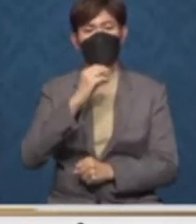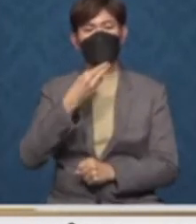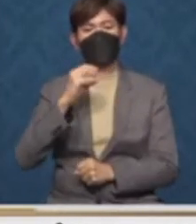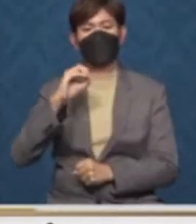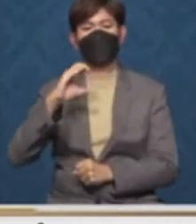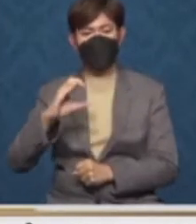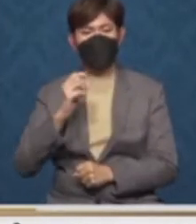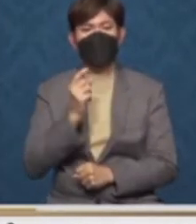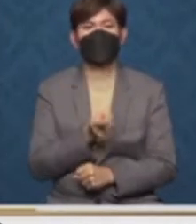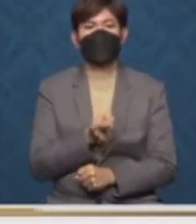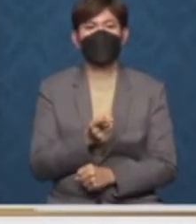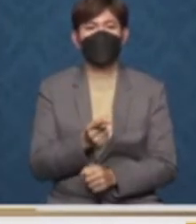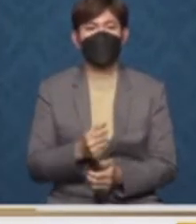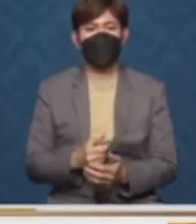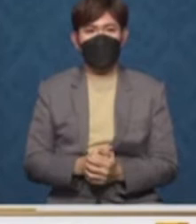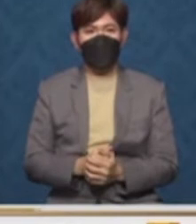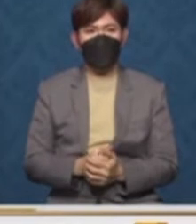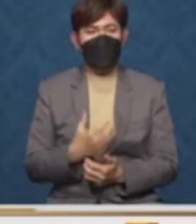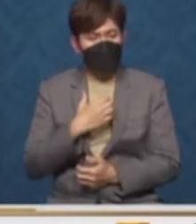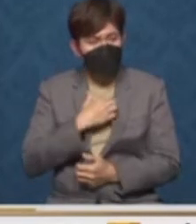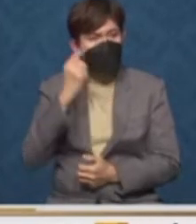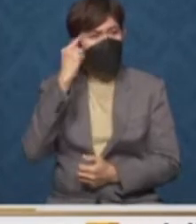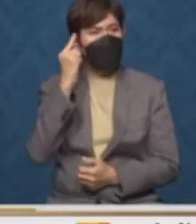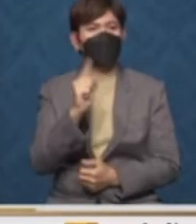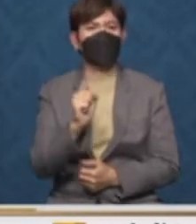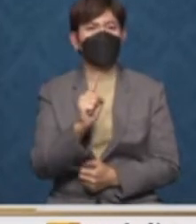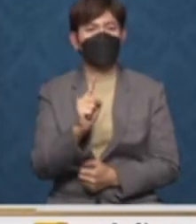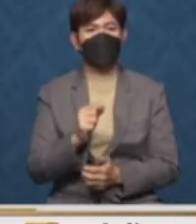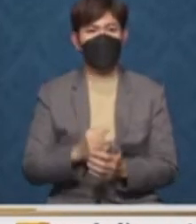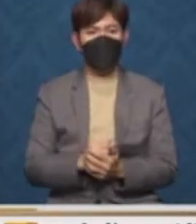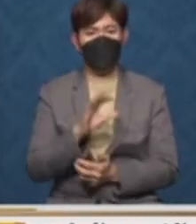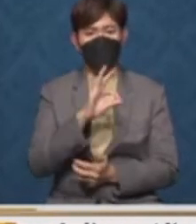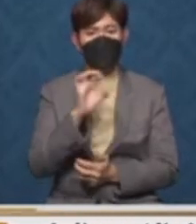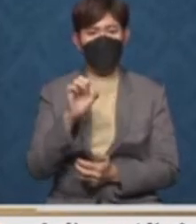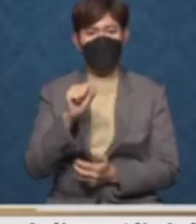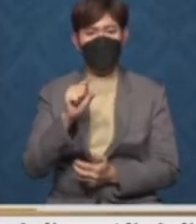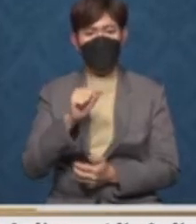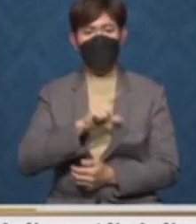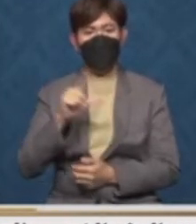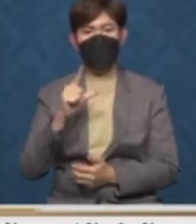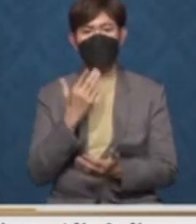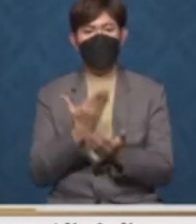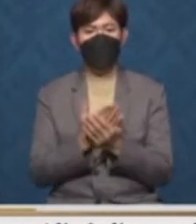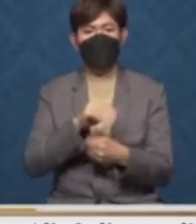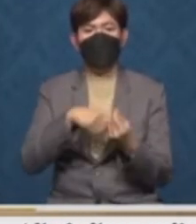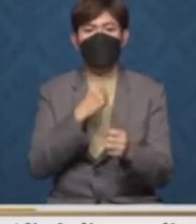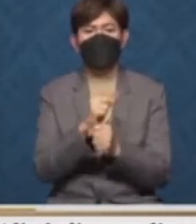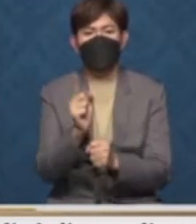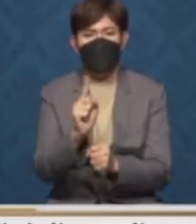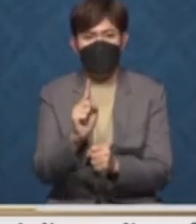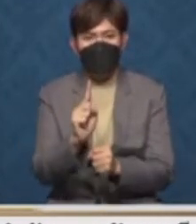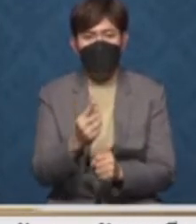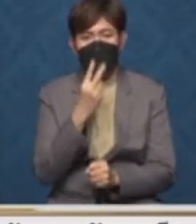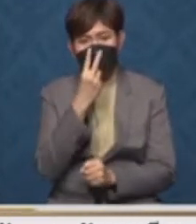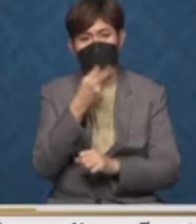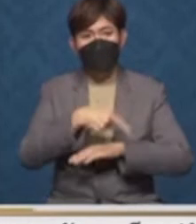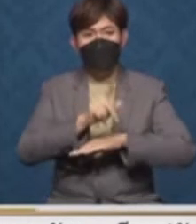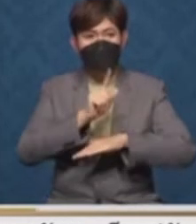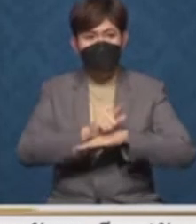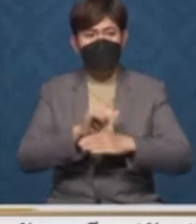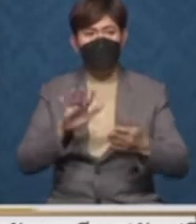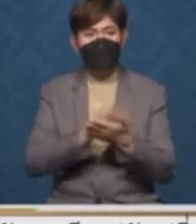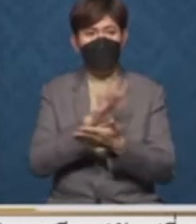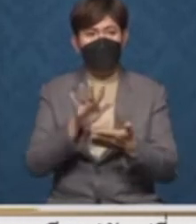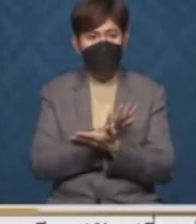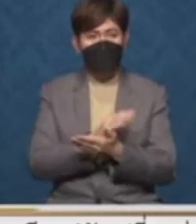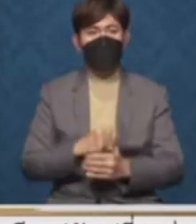ธานผมก็อยากจะรู้ครับ920ล้านเนี่ยไปทำอะไรครับท่านประธานดูครับในเอกสารด้านขวาสุดครับท่าน